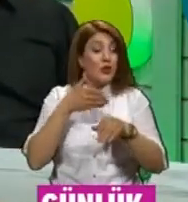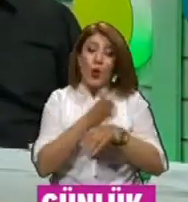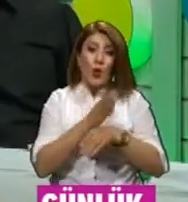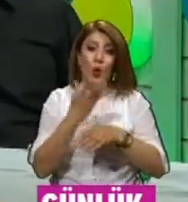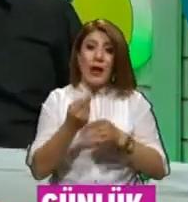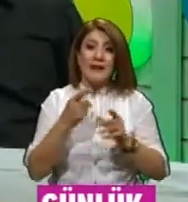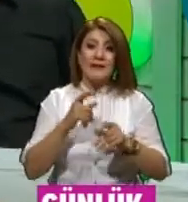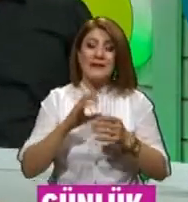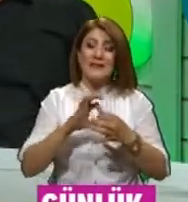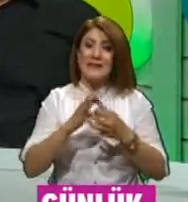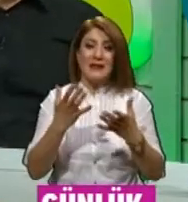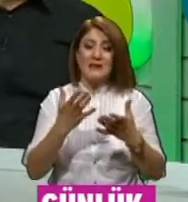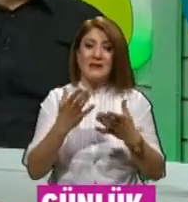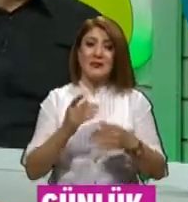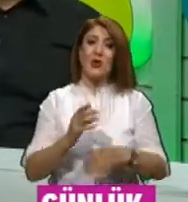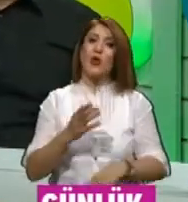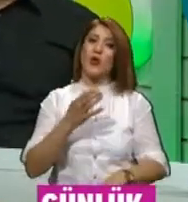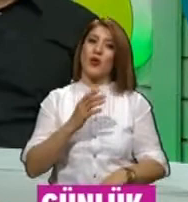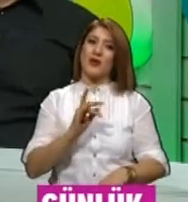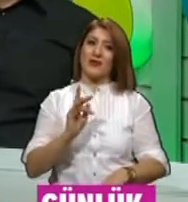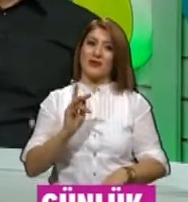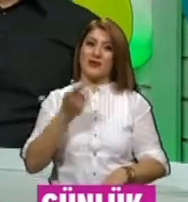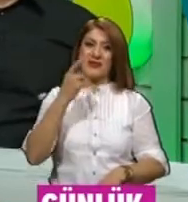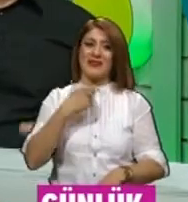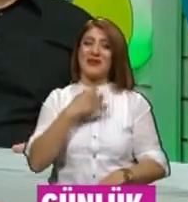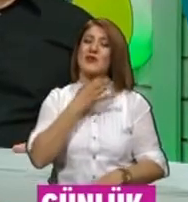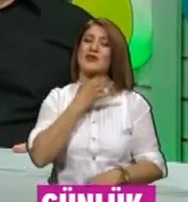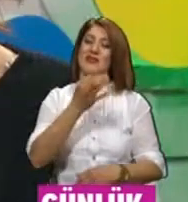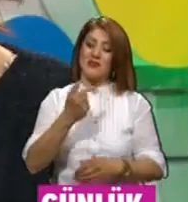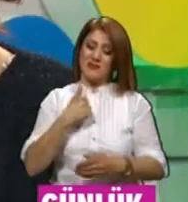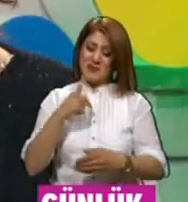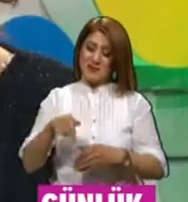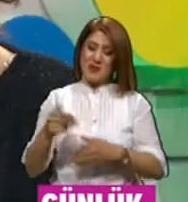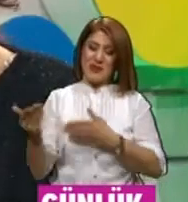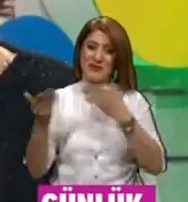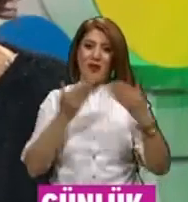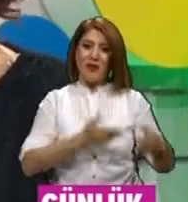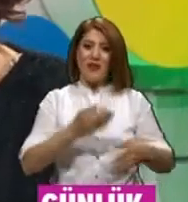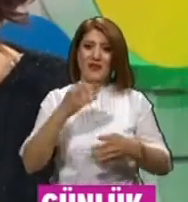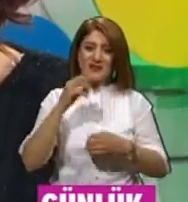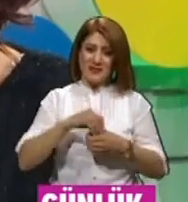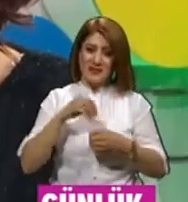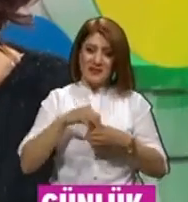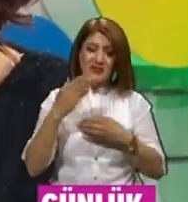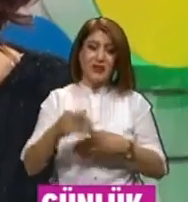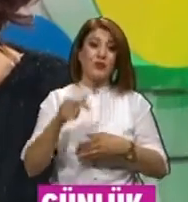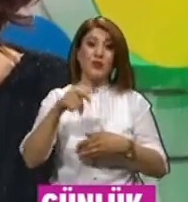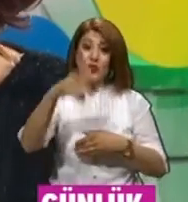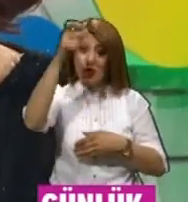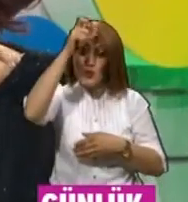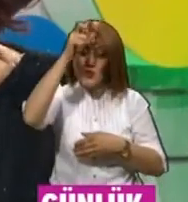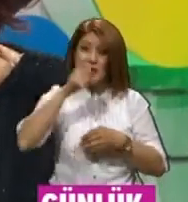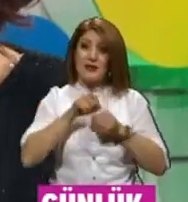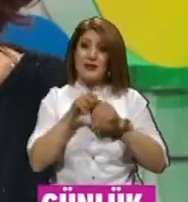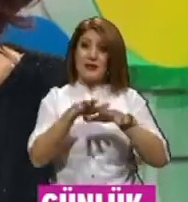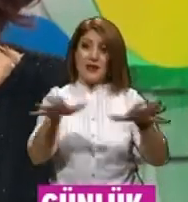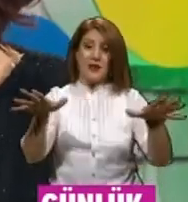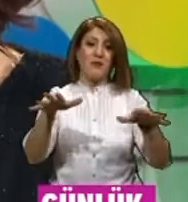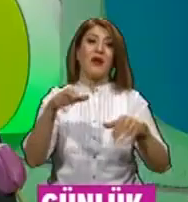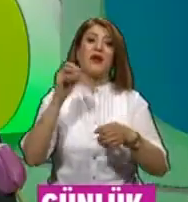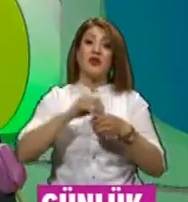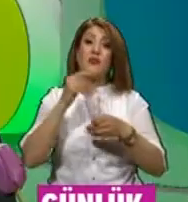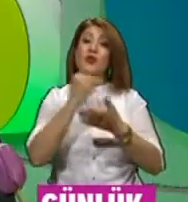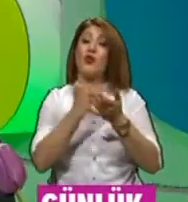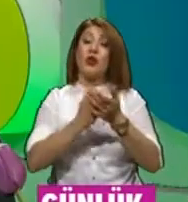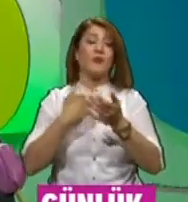Şöyle diyeyim. Öncelikle size teşekkür ederim. Bize böyle biz teşekkür ederiz. Rica ederiz. Bu sporu Türkiye'de yayma adına bu tür programlar bizim